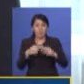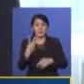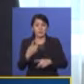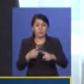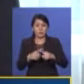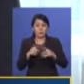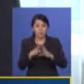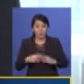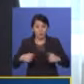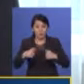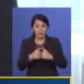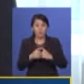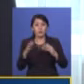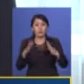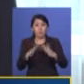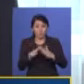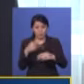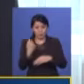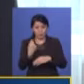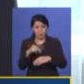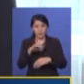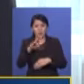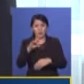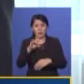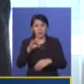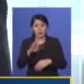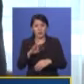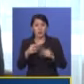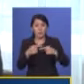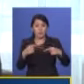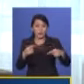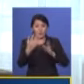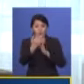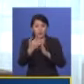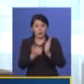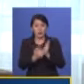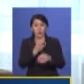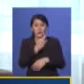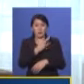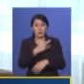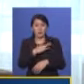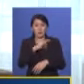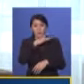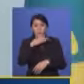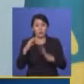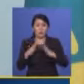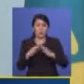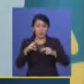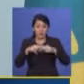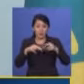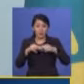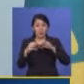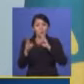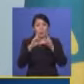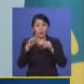астам отбасы баспаналы болуда. Бүгінгі күні нұрлы жер және тағы басқа да бағдарламалар арқылы көптеген үйлер тұрғызылуда. Жиын